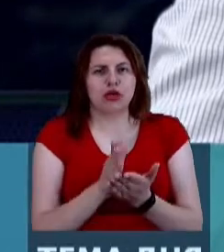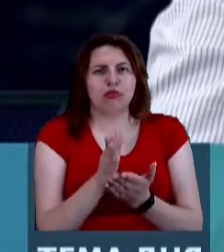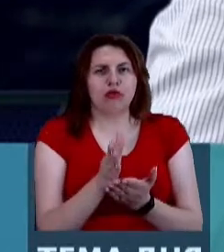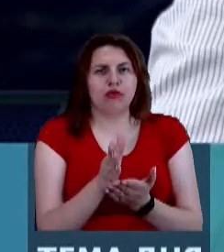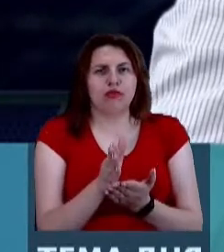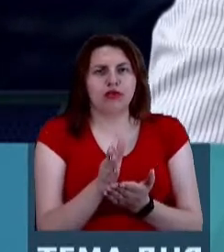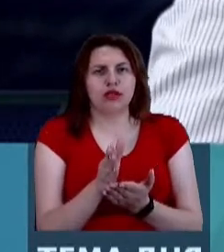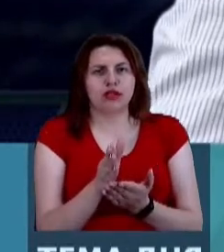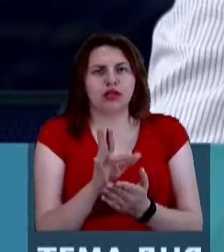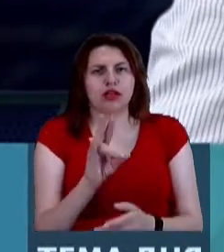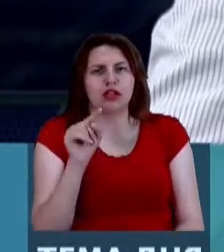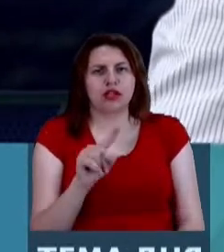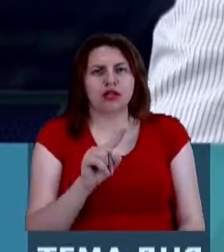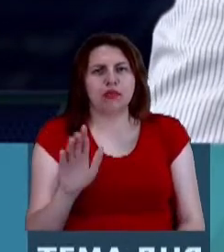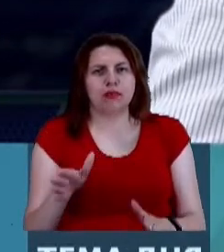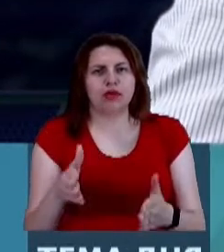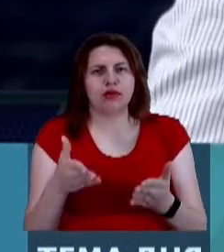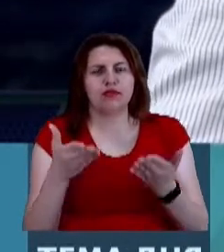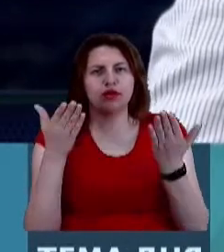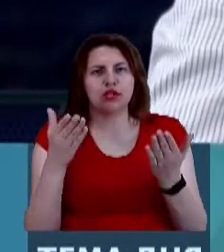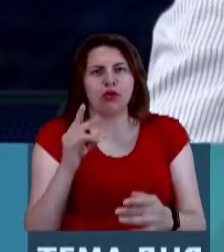якраз і спрямований на те, щоб підвищити обізнаність